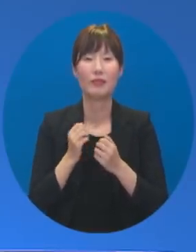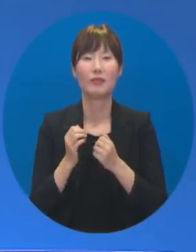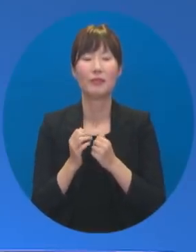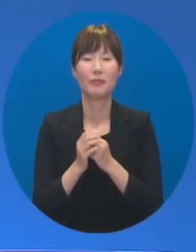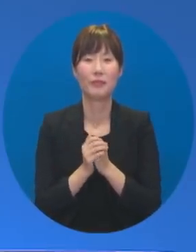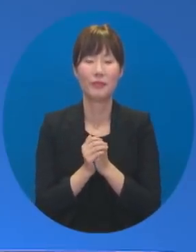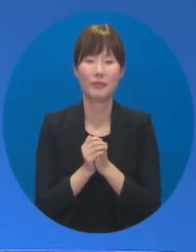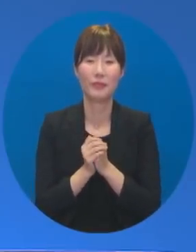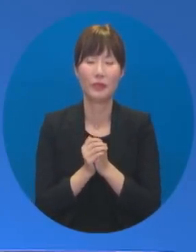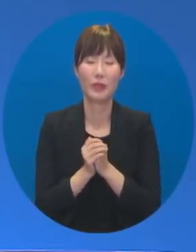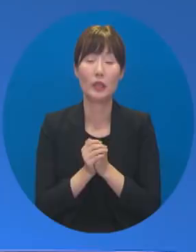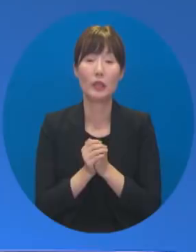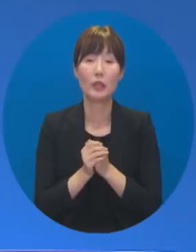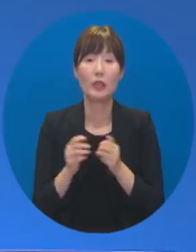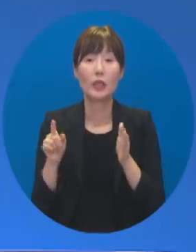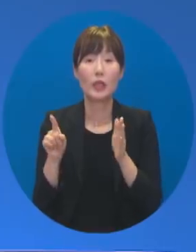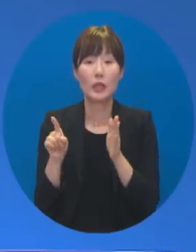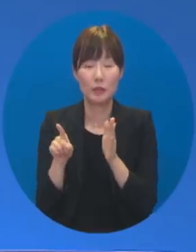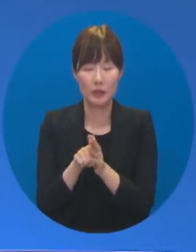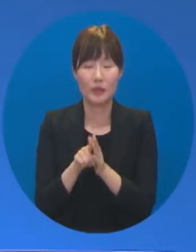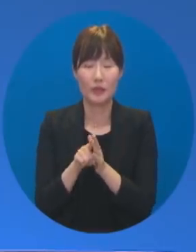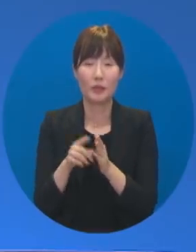신앙인으로 살아가면서